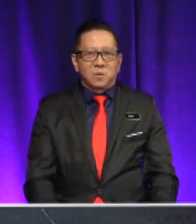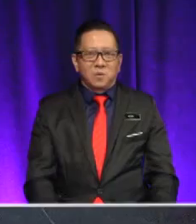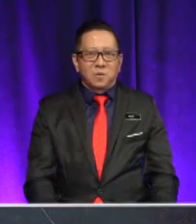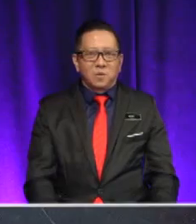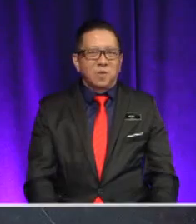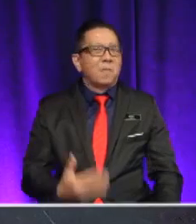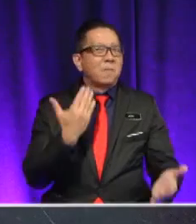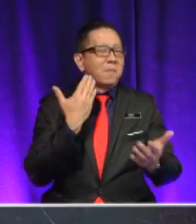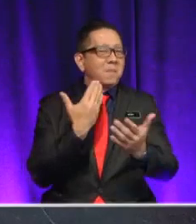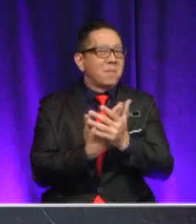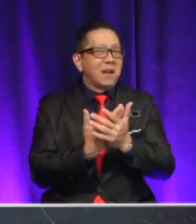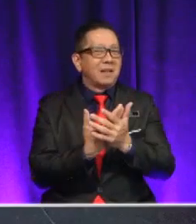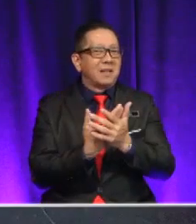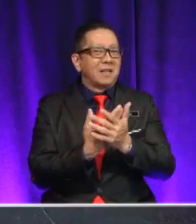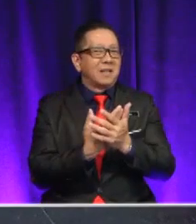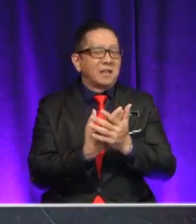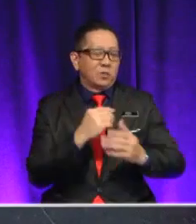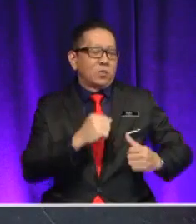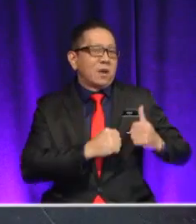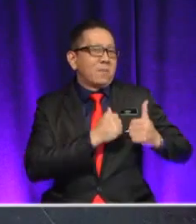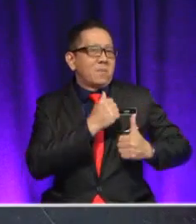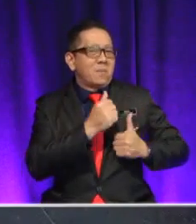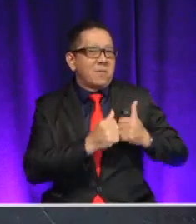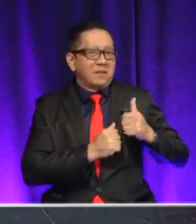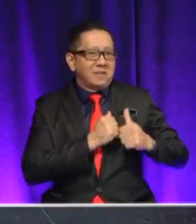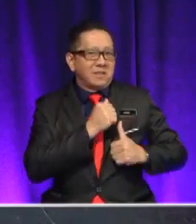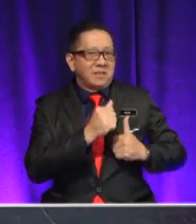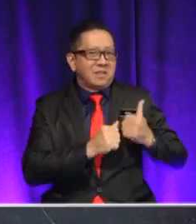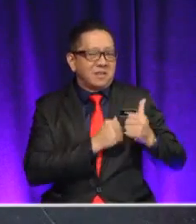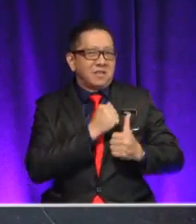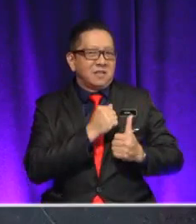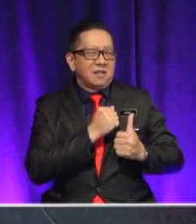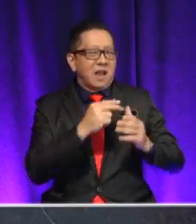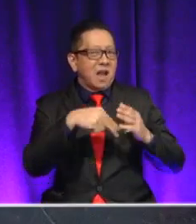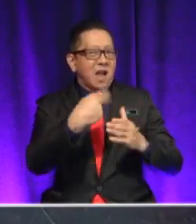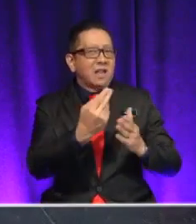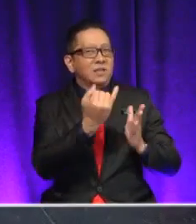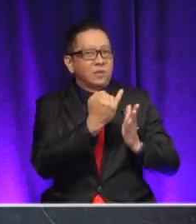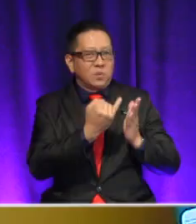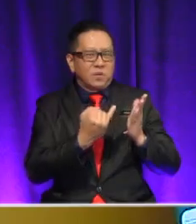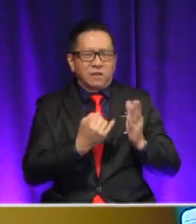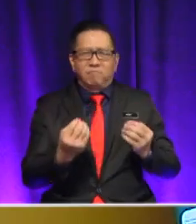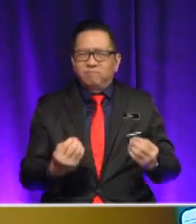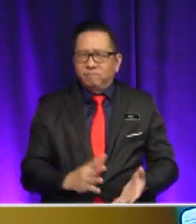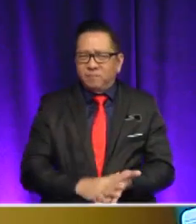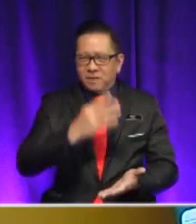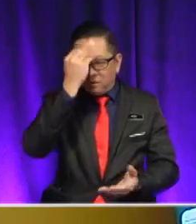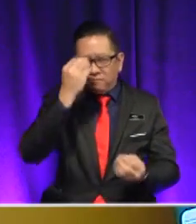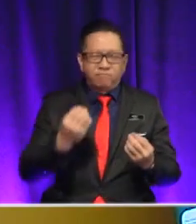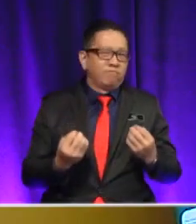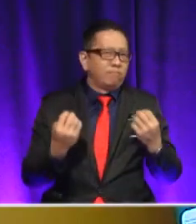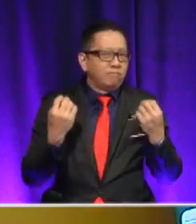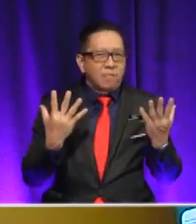baik Itulah dari segi apresiasi karya Kita dimana kita telah belajar berbagai bahasa